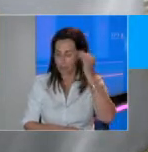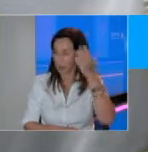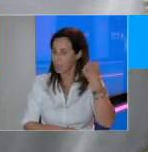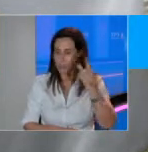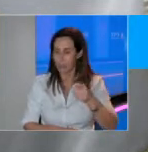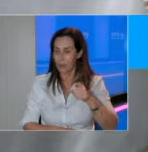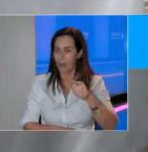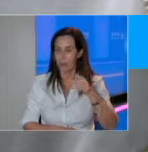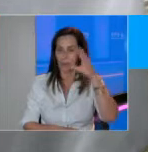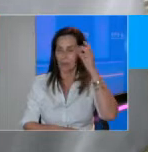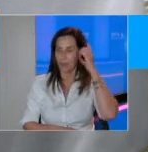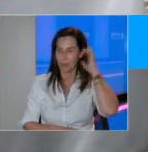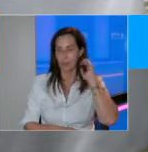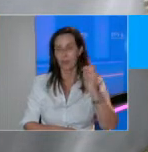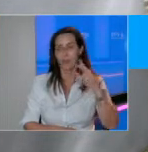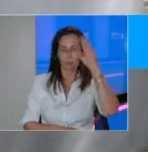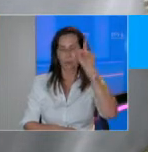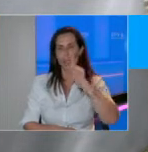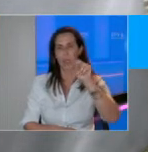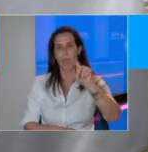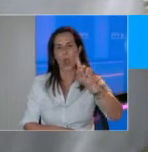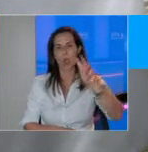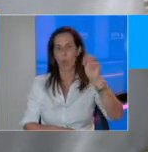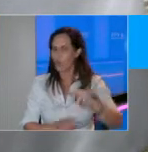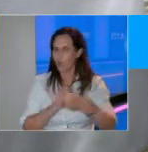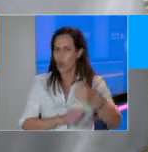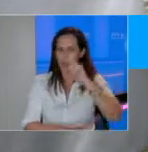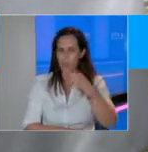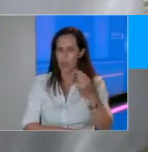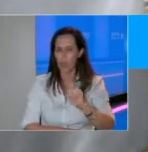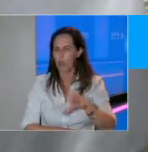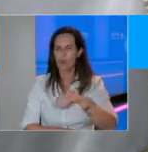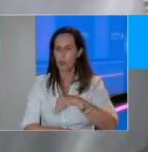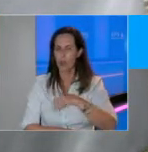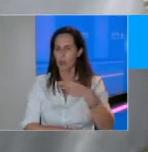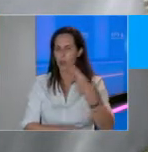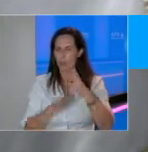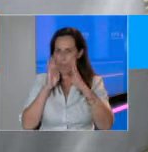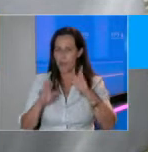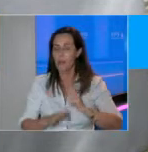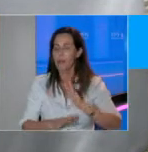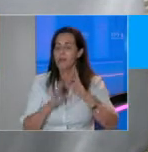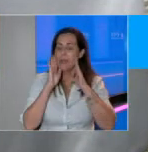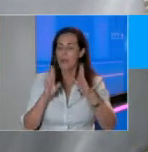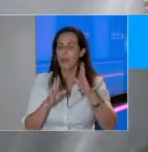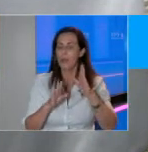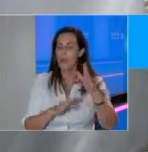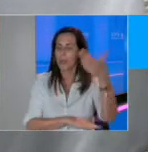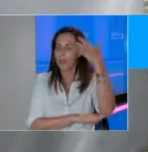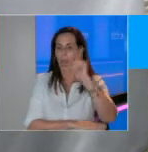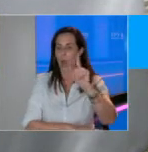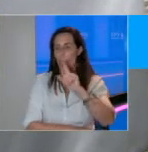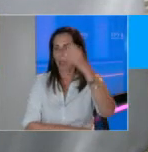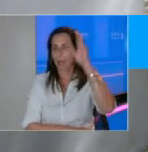להיות בחור בשם נון ראש המוסד, נועם. והוא לא נהיה ראש המוסד, כי הוא לא הסכים להביע נאמנות אישית, אלא רק נאמנות לממלכה, לא